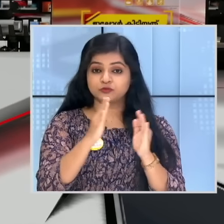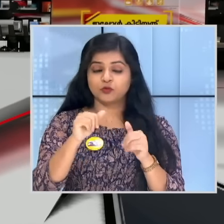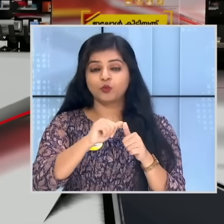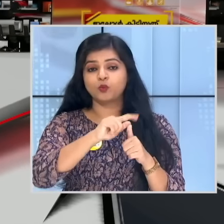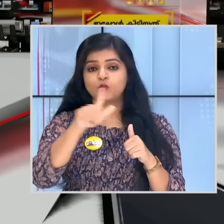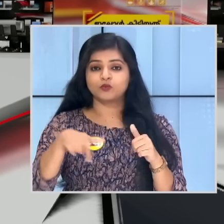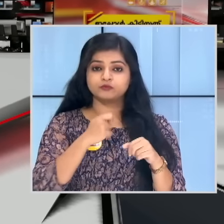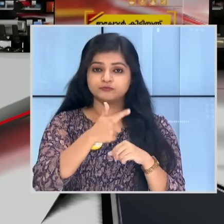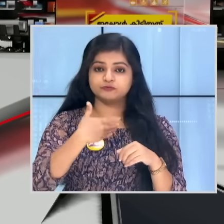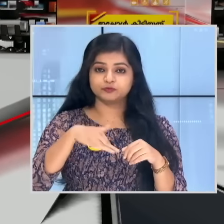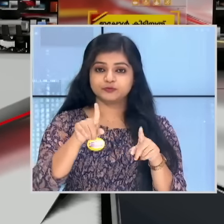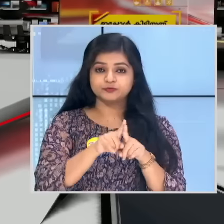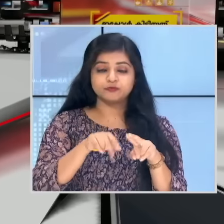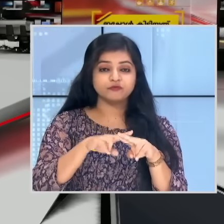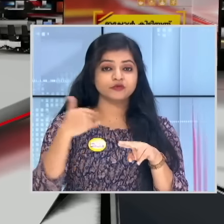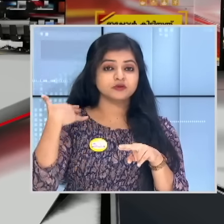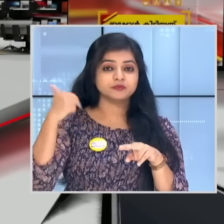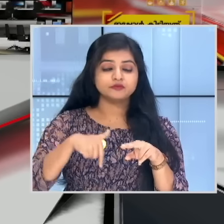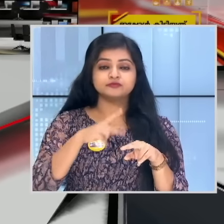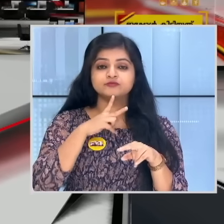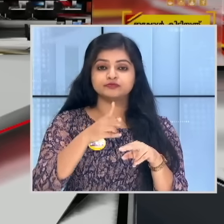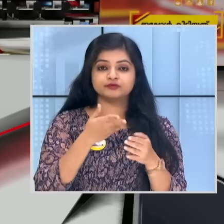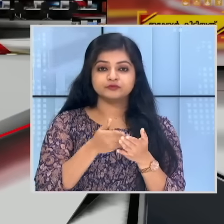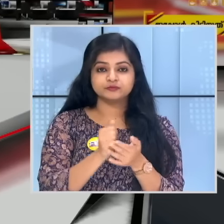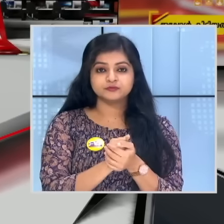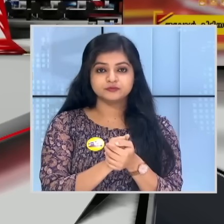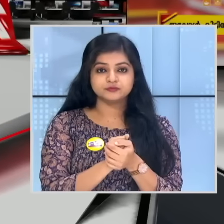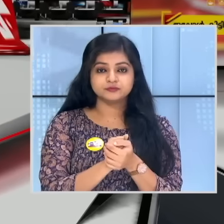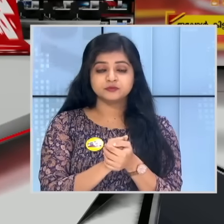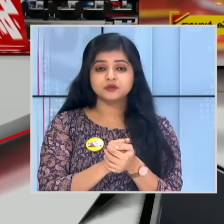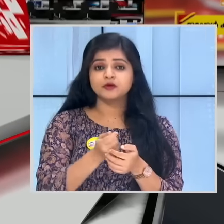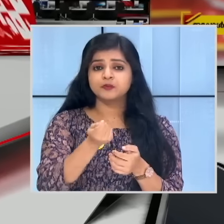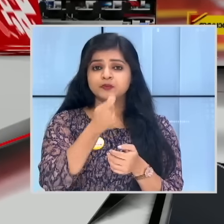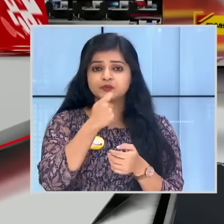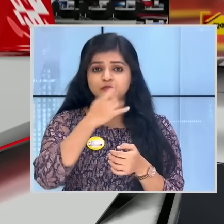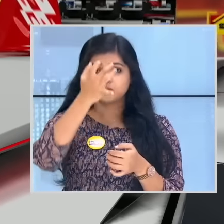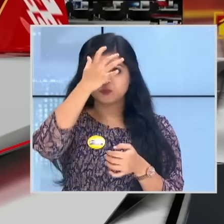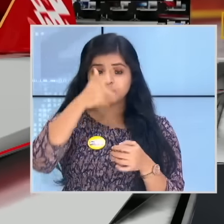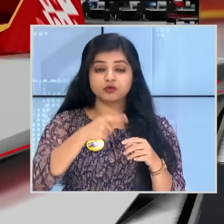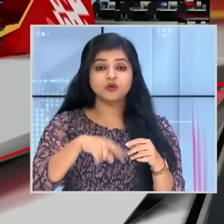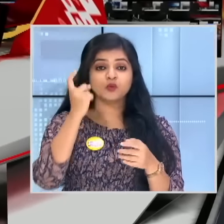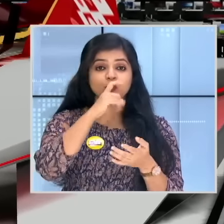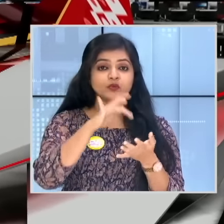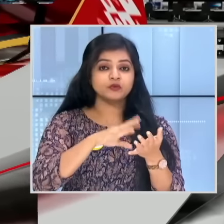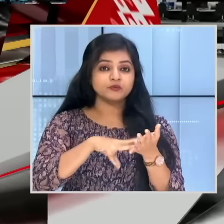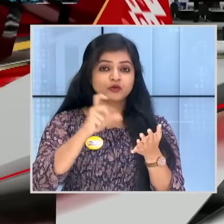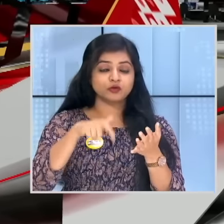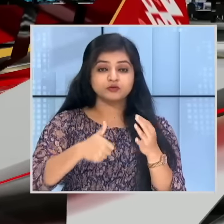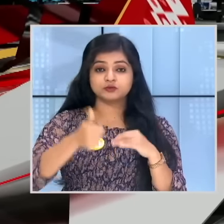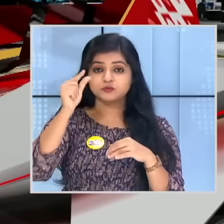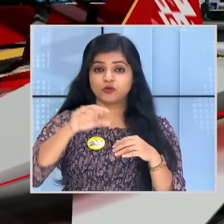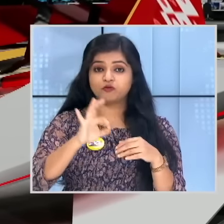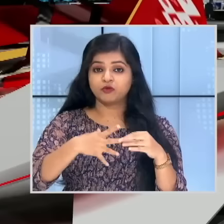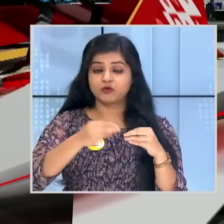എല്ലാവർക്കും ലഭിക്കും എന്നാണ് ധനമന്ത്രി കെ എൻ ബാലഗോപാൽ അറിയിച്ചിരിക്കുന്നത് മരുന്ന് പ്രതിസന്ധിയിൽ കോഴിക്കോട് മെഡിക്കൽ കോളേജ് സൂപ്രണ്ടിന്റെ